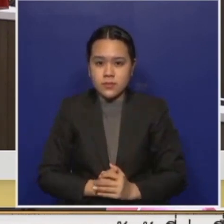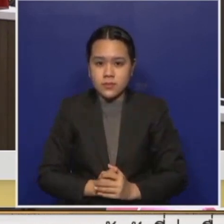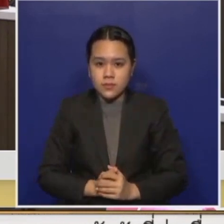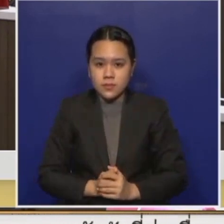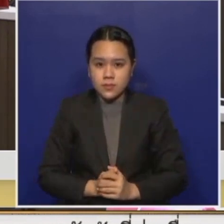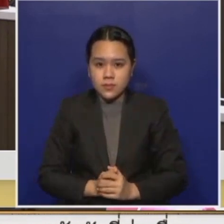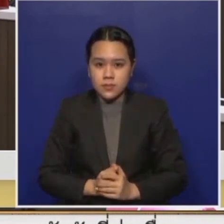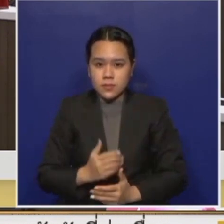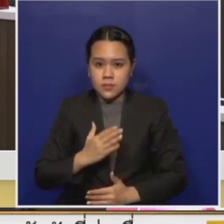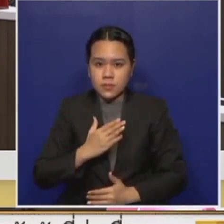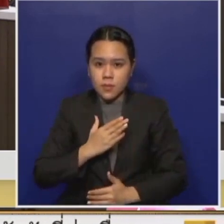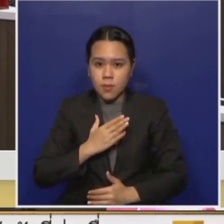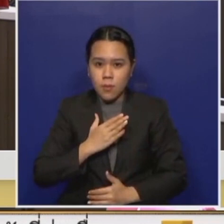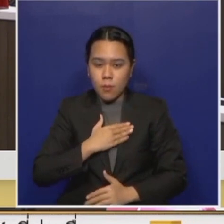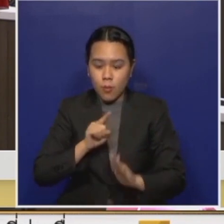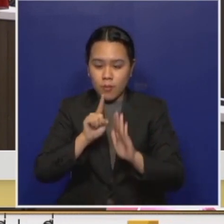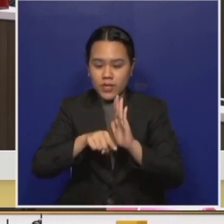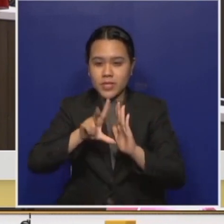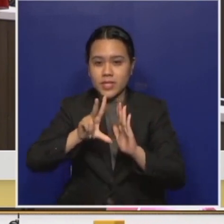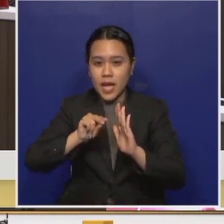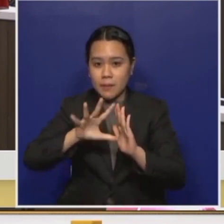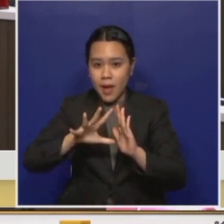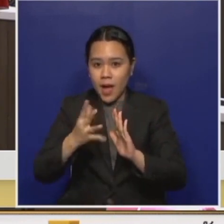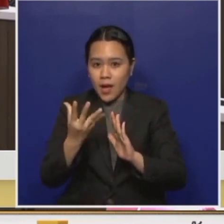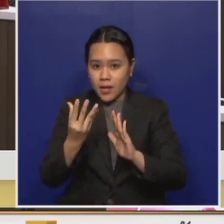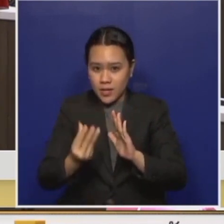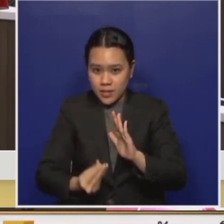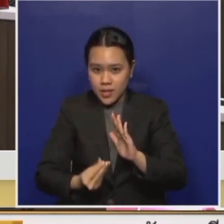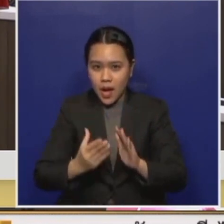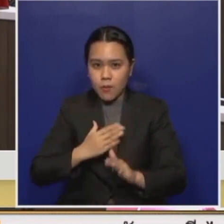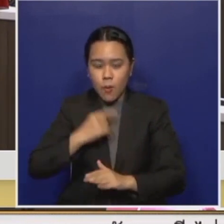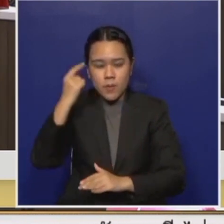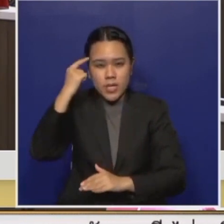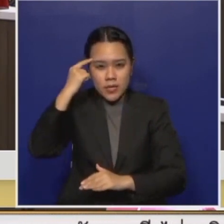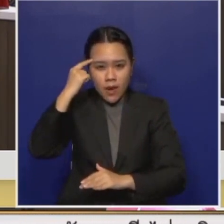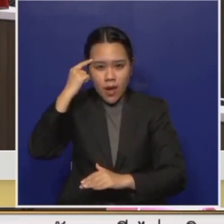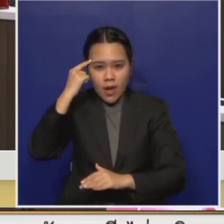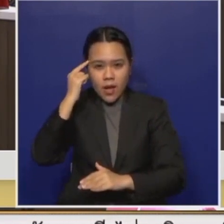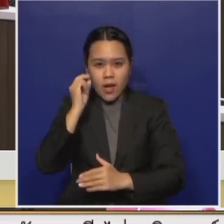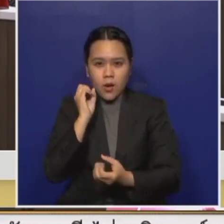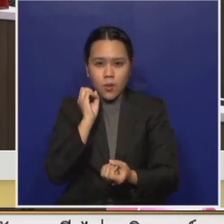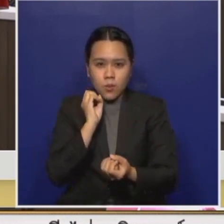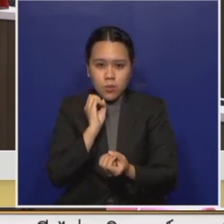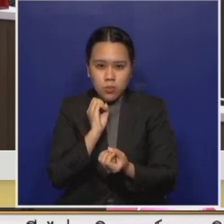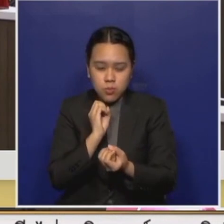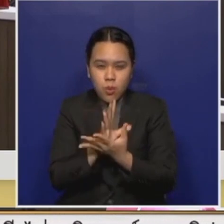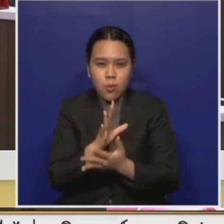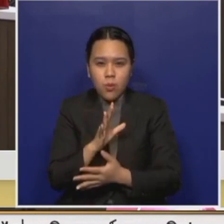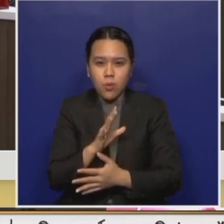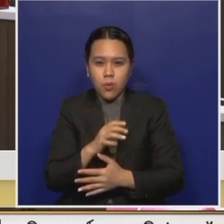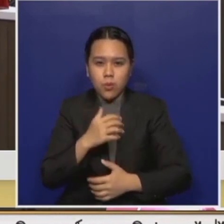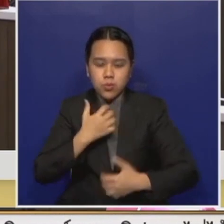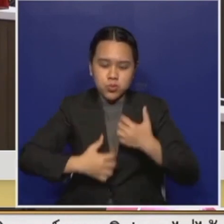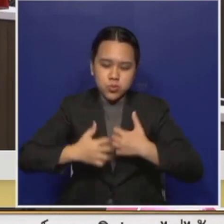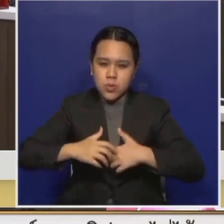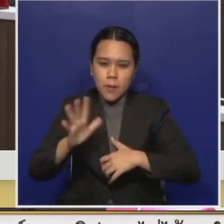ผมมเวลาอีก 35 นาทีผมจะไม่ทาใหท่านมาทานลบอกใจแลวครับเพระว่าเกรงวามัจะหมดเวล